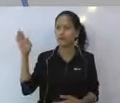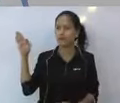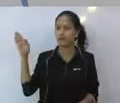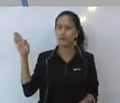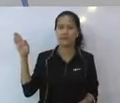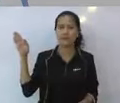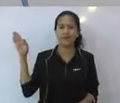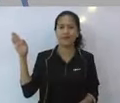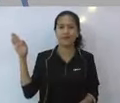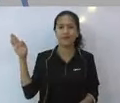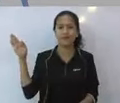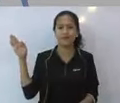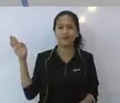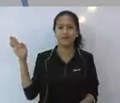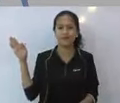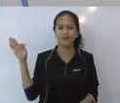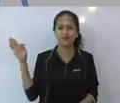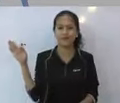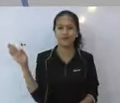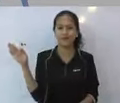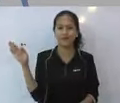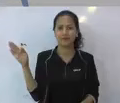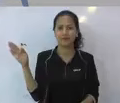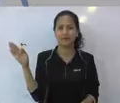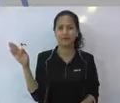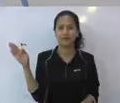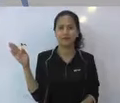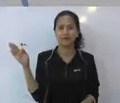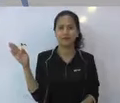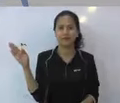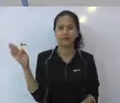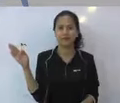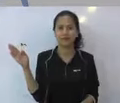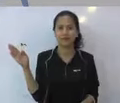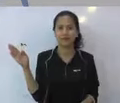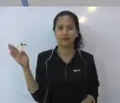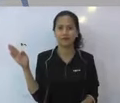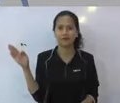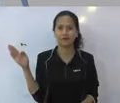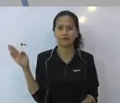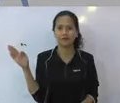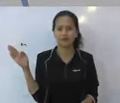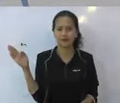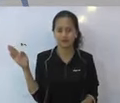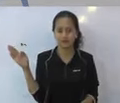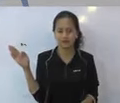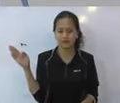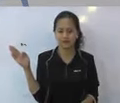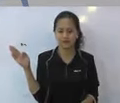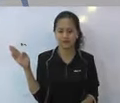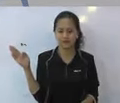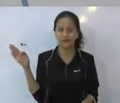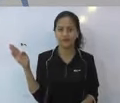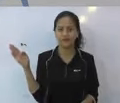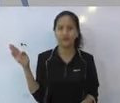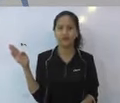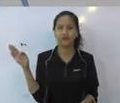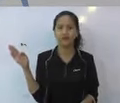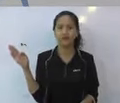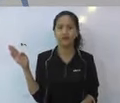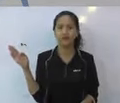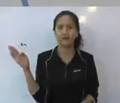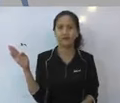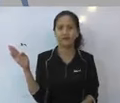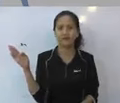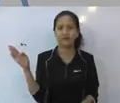consumption of ito. Red meat, fish, dairy, and packaged food. Ayan. Mm-hmm. Pwede mo siya kumbaga mix